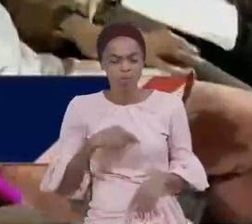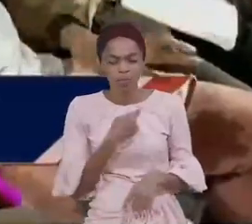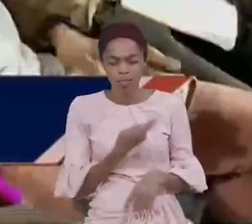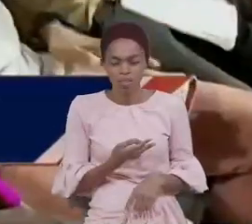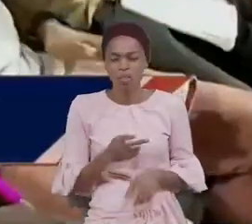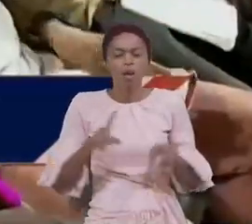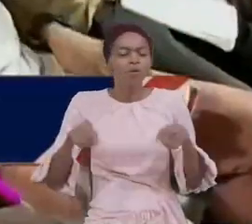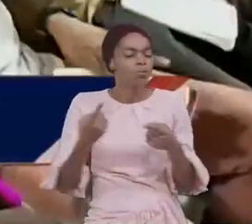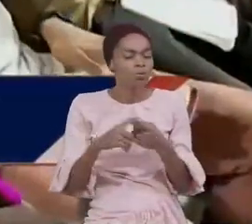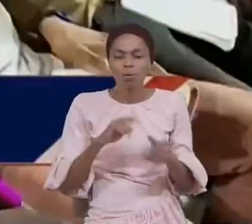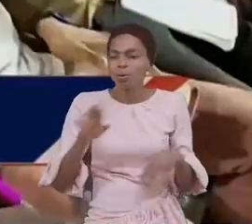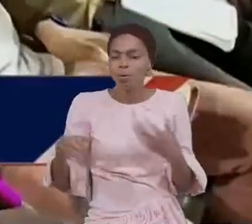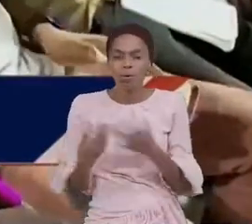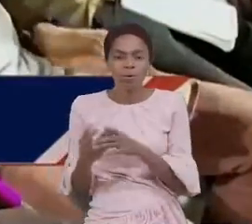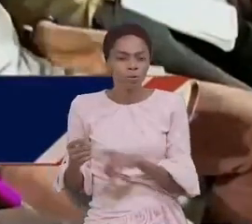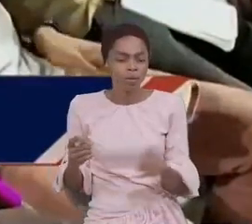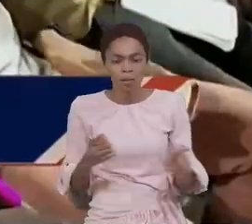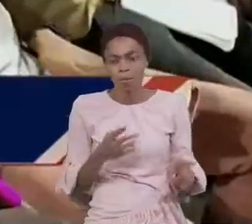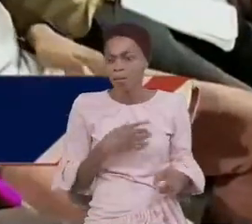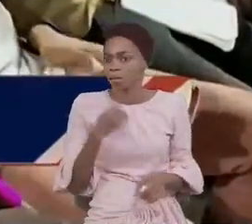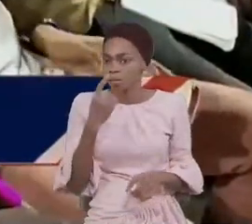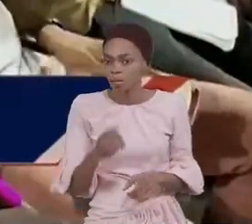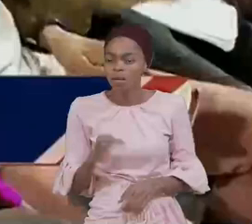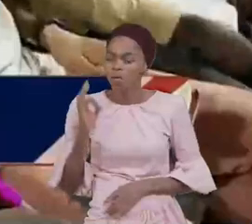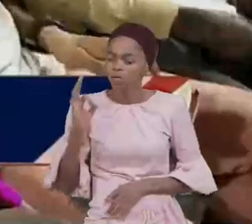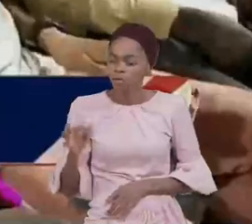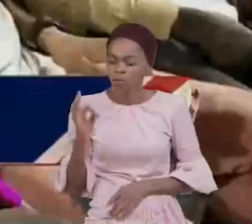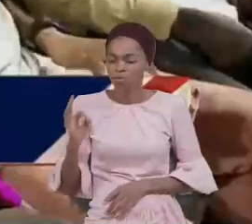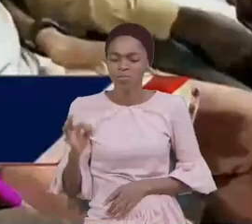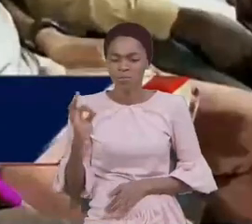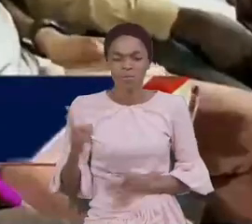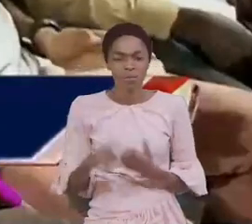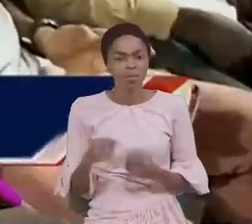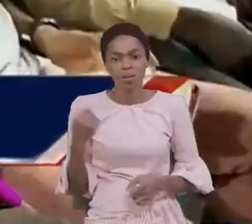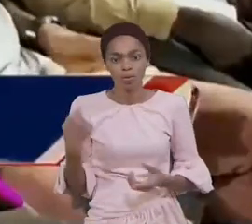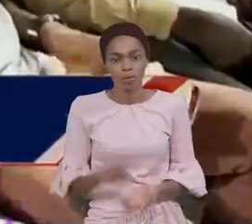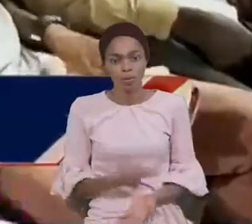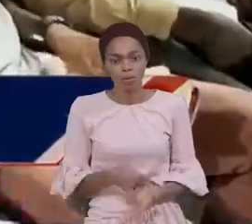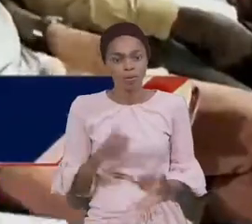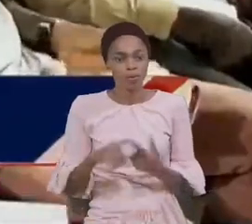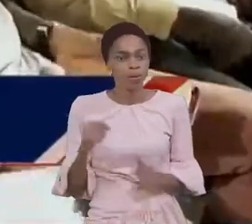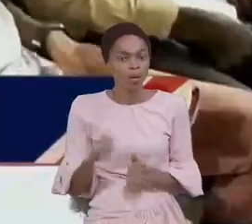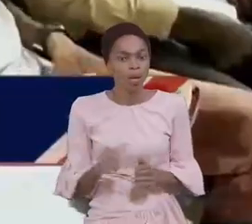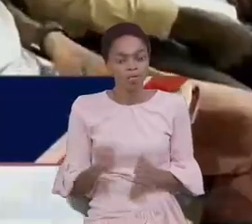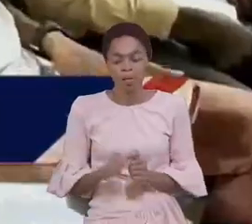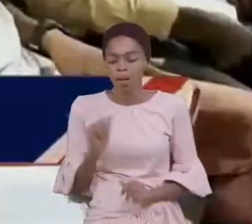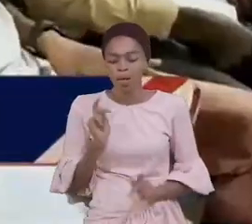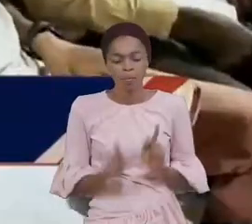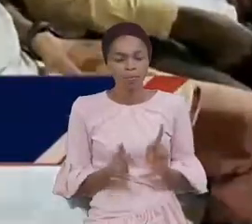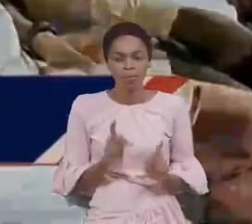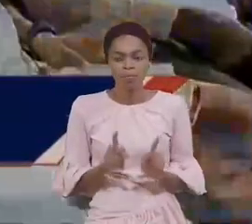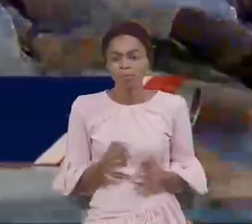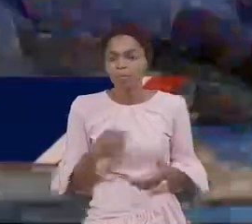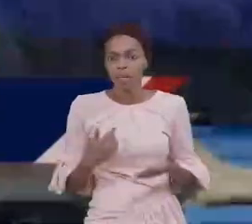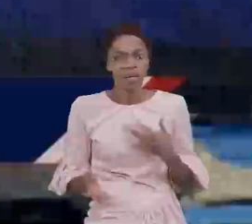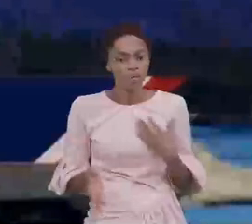allez partout et prêchez la bonne nouvelle à toute la création. Quel que soit